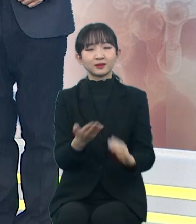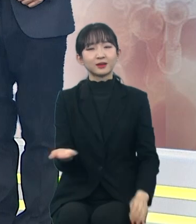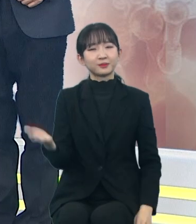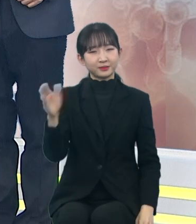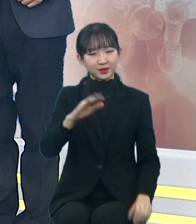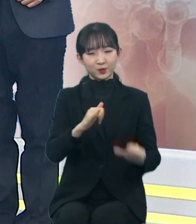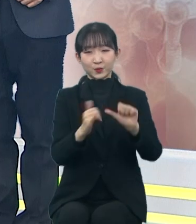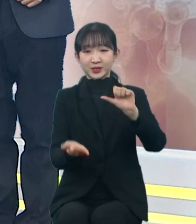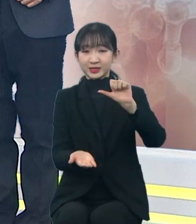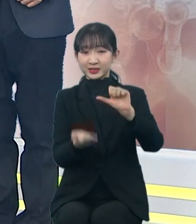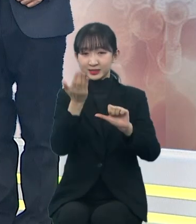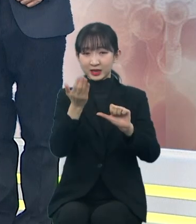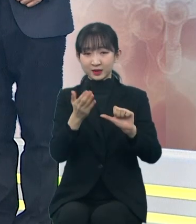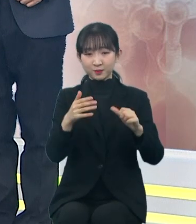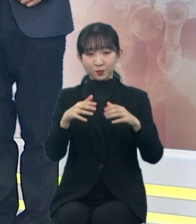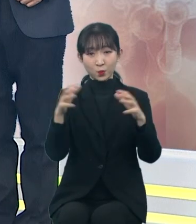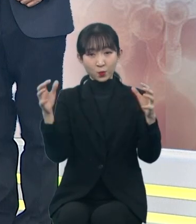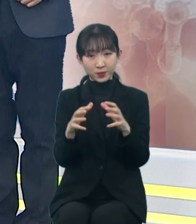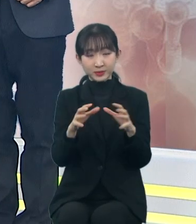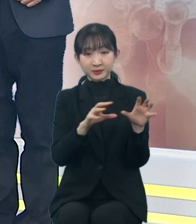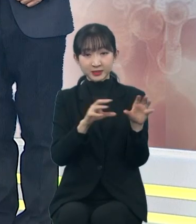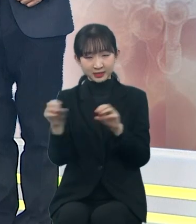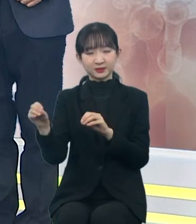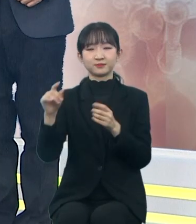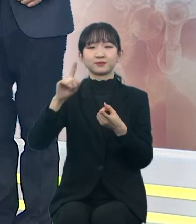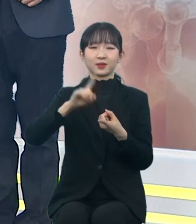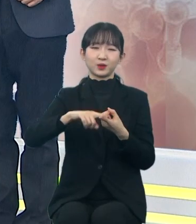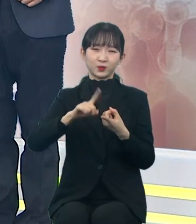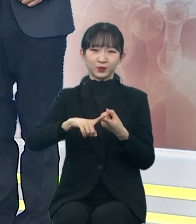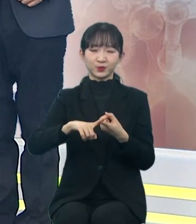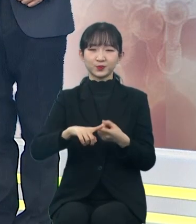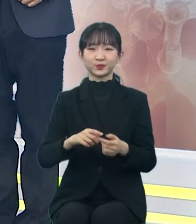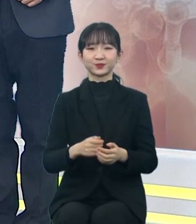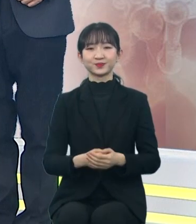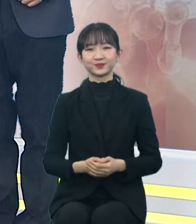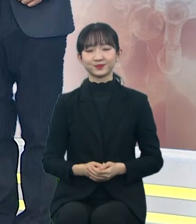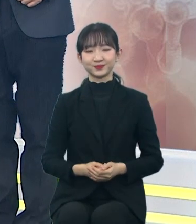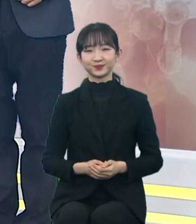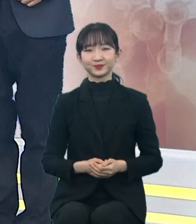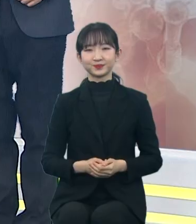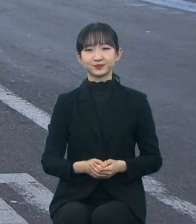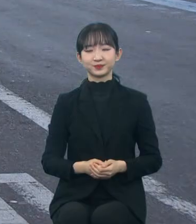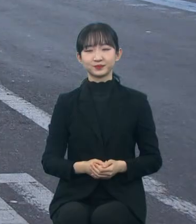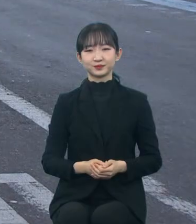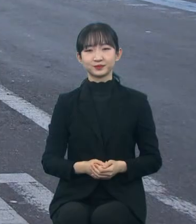사적 모임 금지 조치는 유지됩니다. 달라지는 점을 이정윤 기자가 알려드립니다.